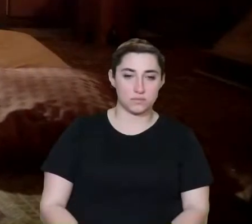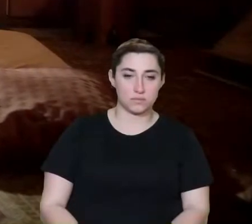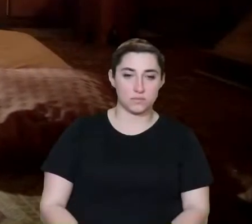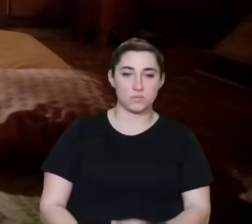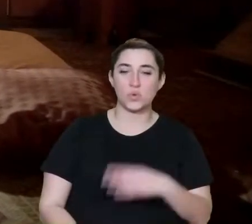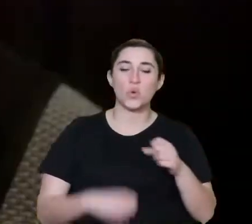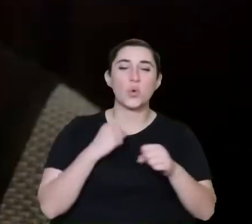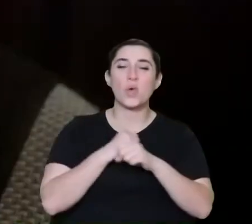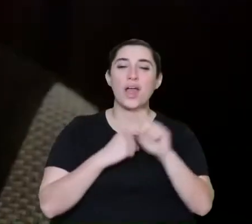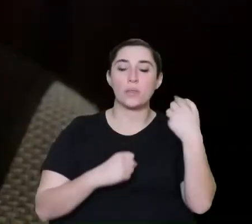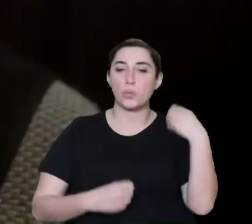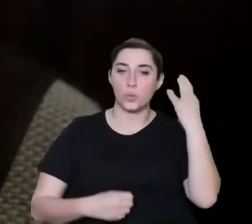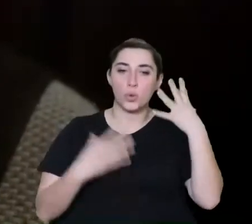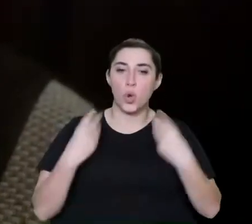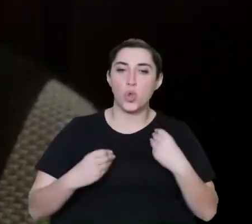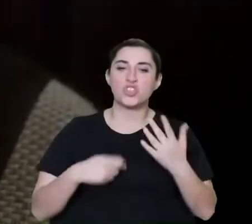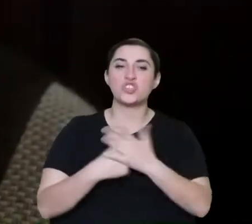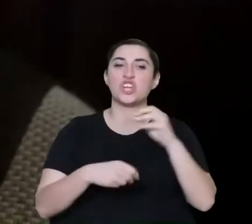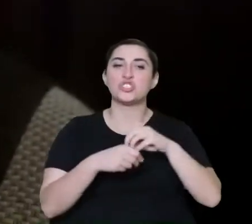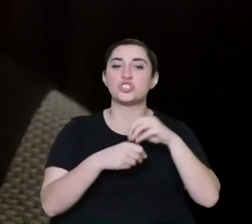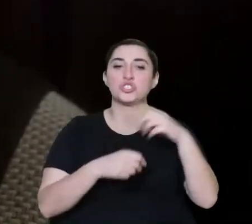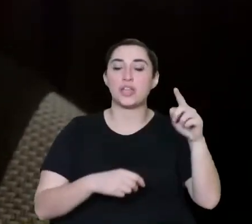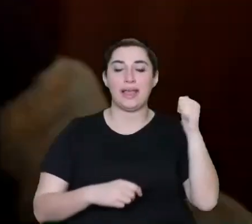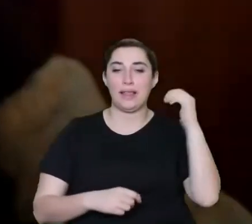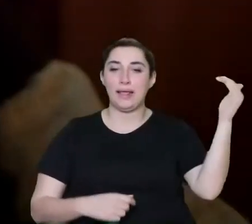Uyendi'den duymuşuz. Çarşıdan dönmüş.